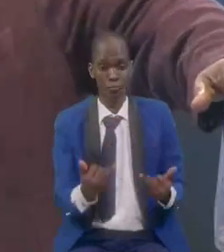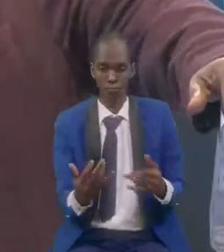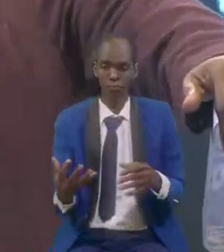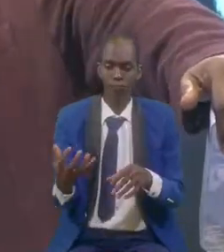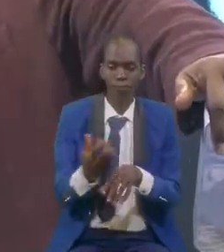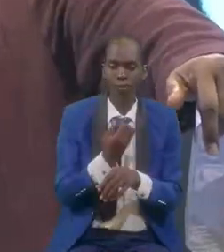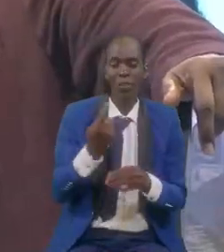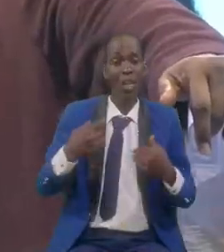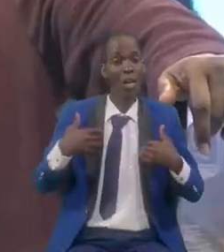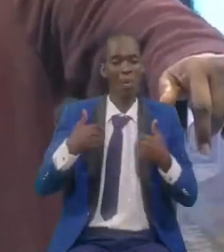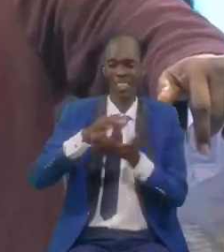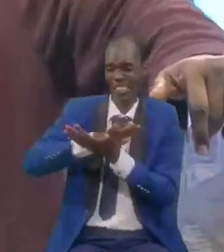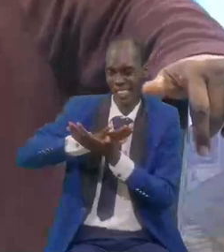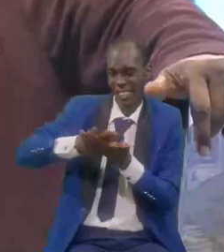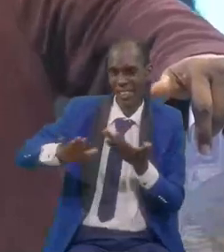les animaux purs,